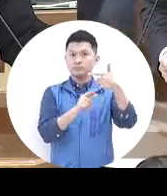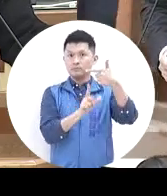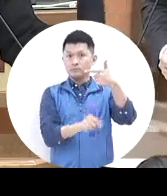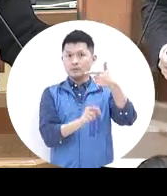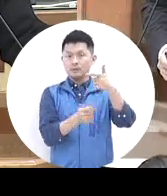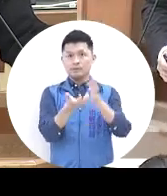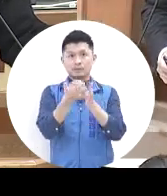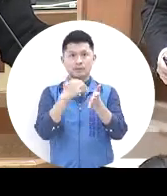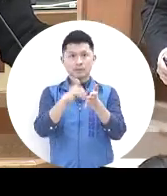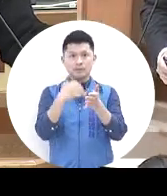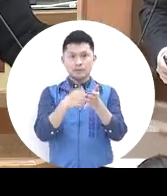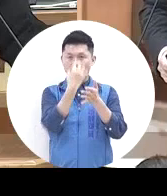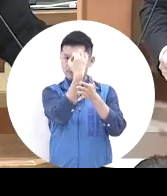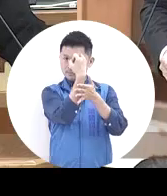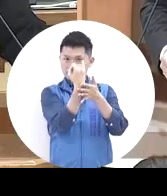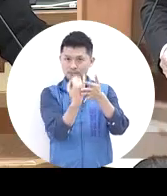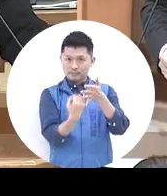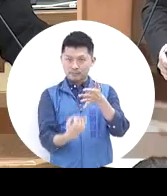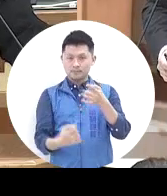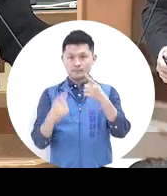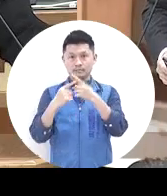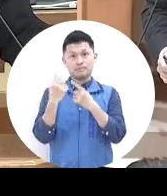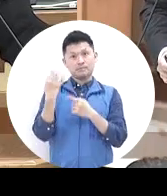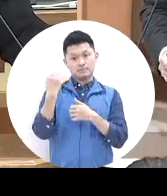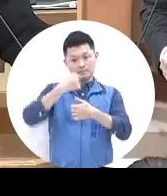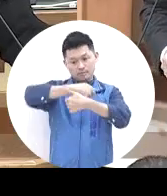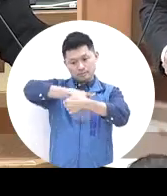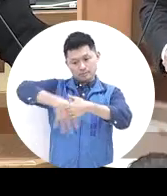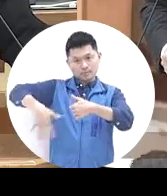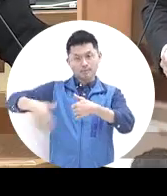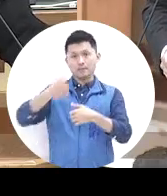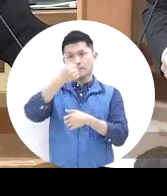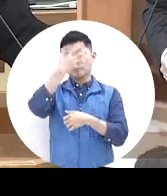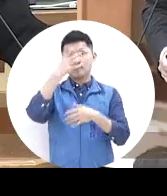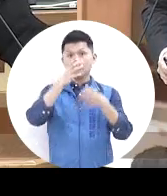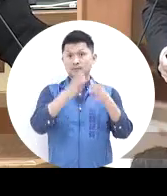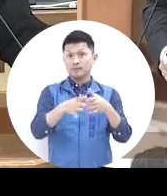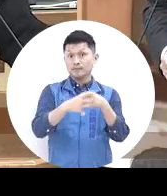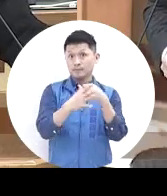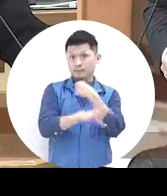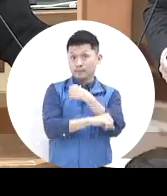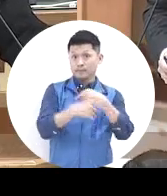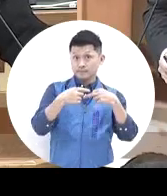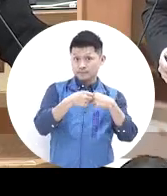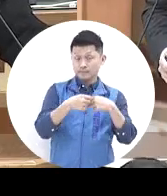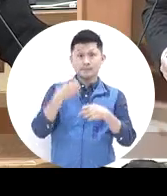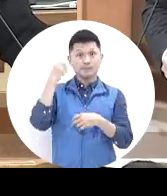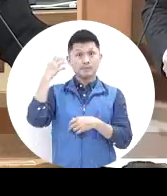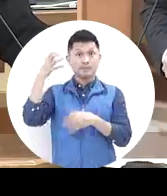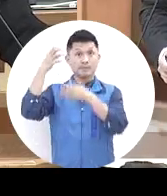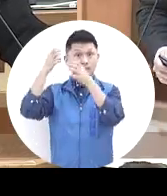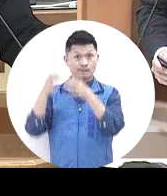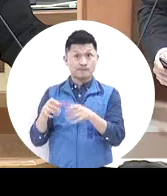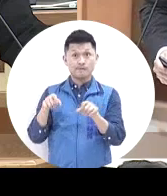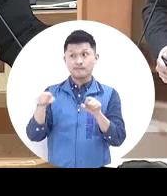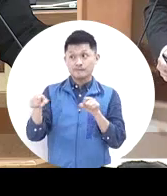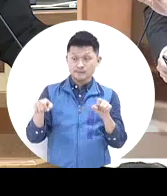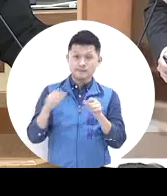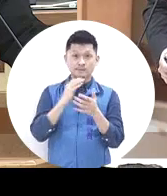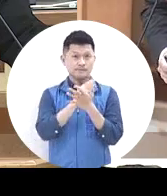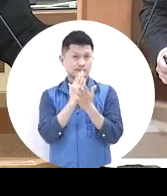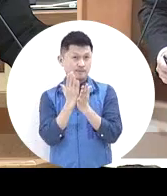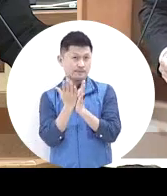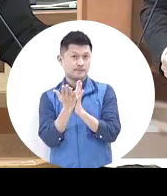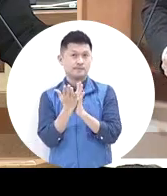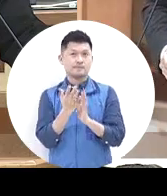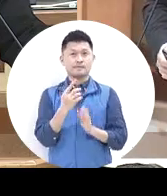体、人员的规模、青创基金以及新创的相关的计划，本席有去参考